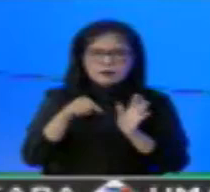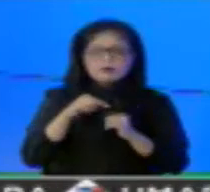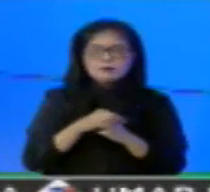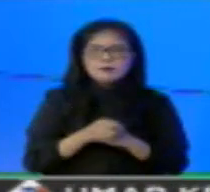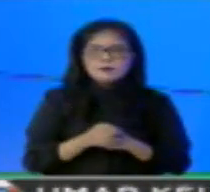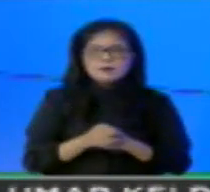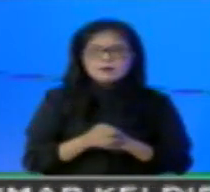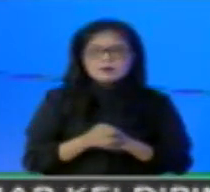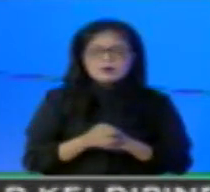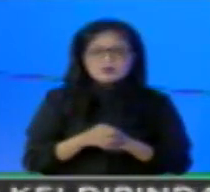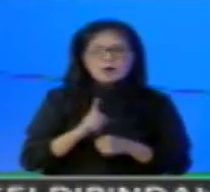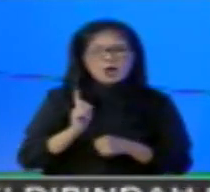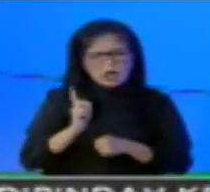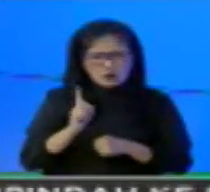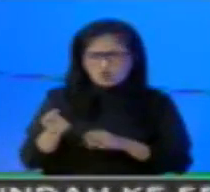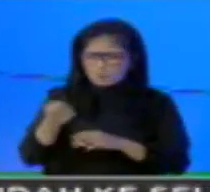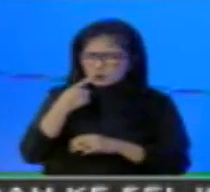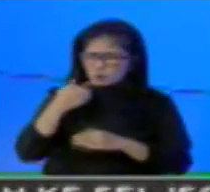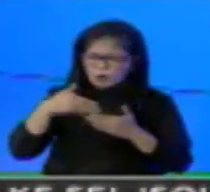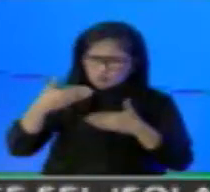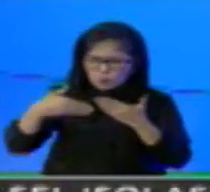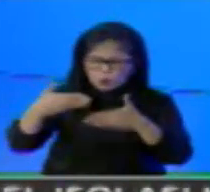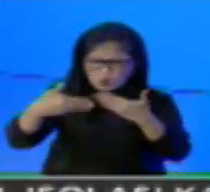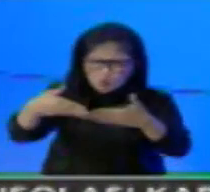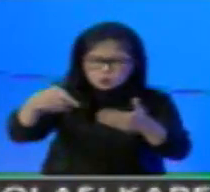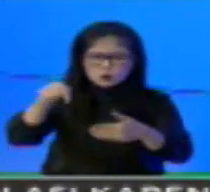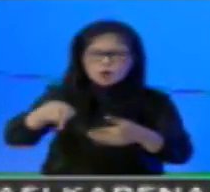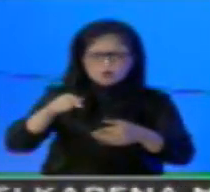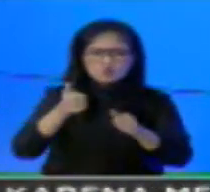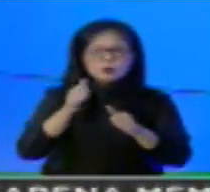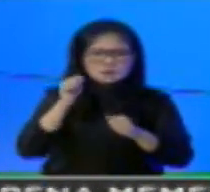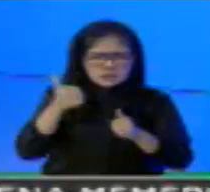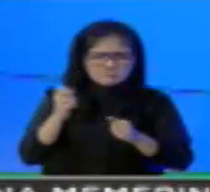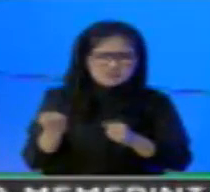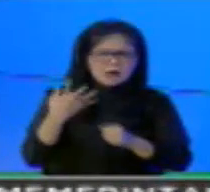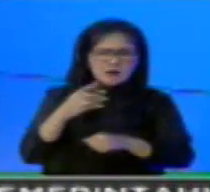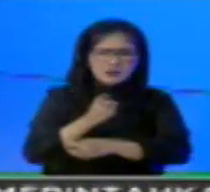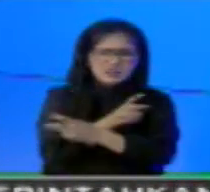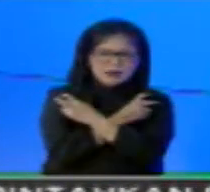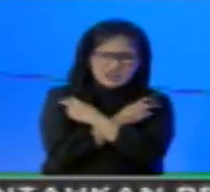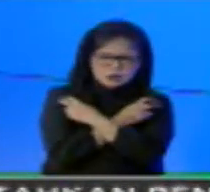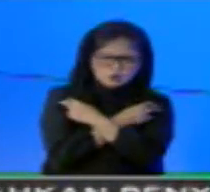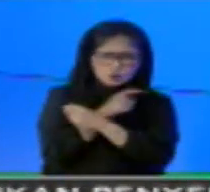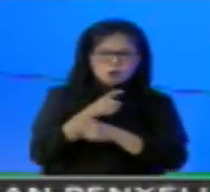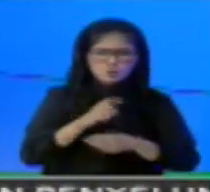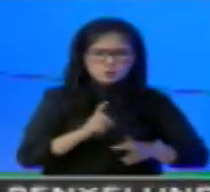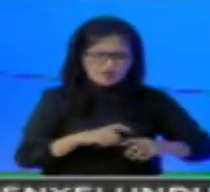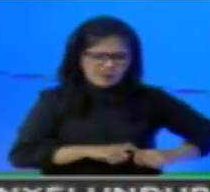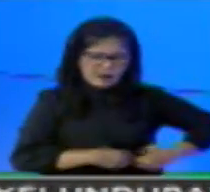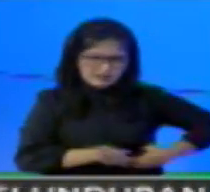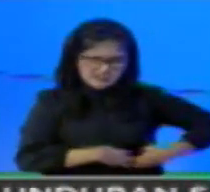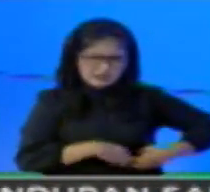jumlah banyak memang menyebabkan efek toksik pada hepar yang bisa menyebabkan kanker